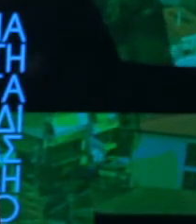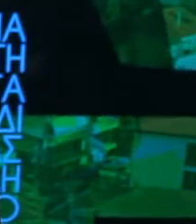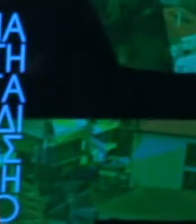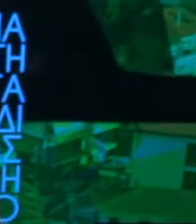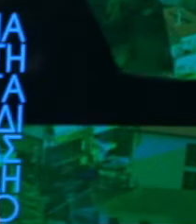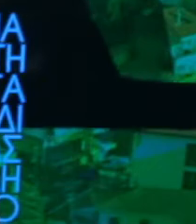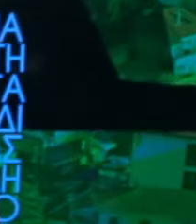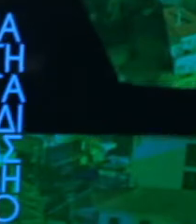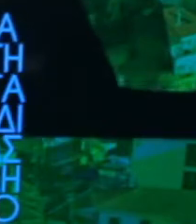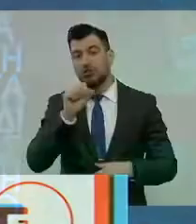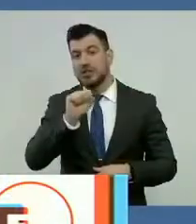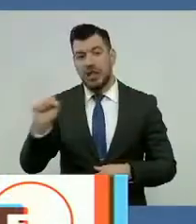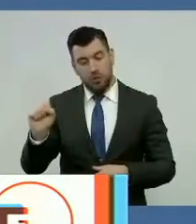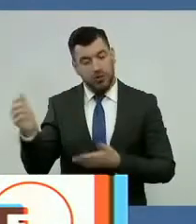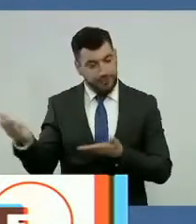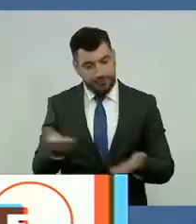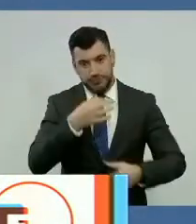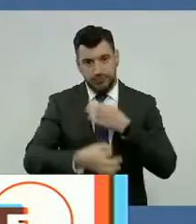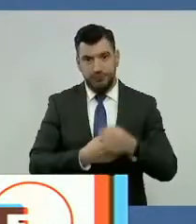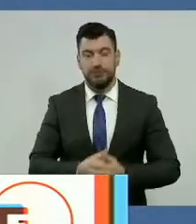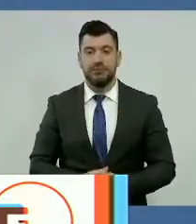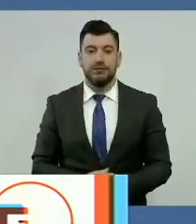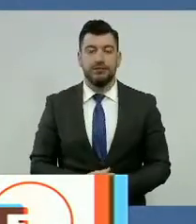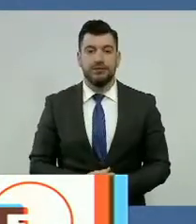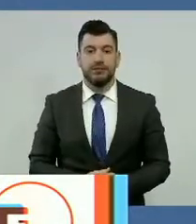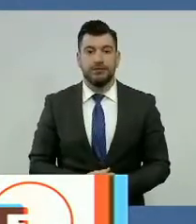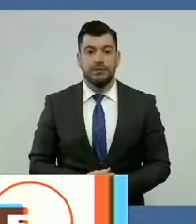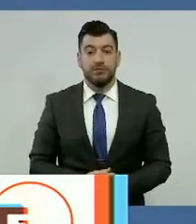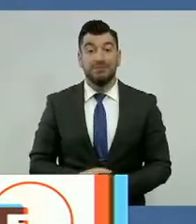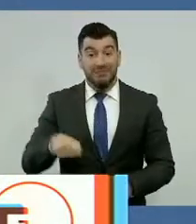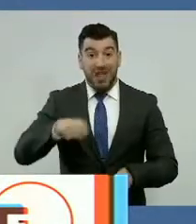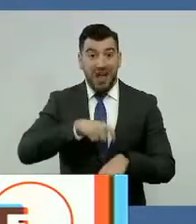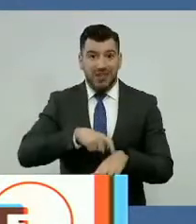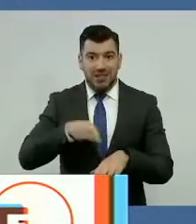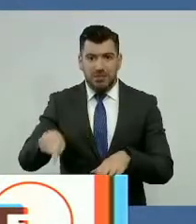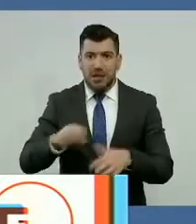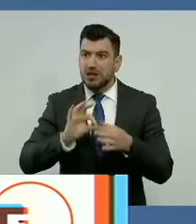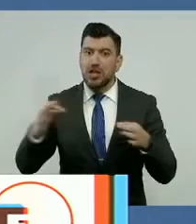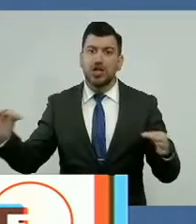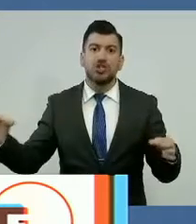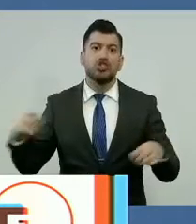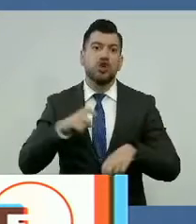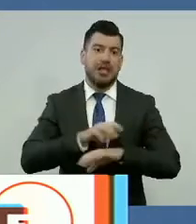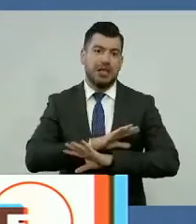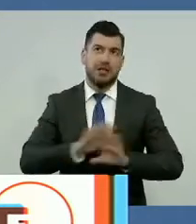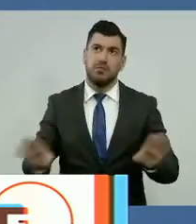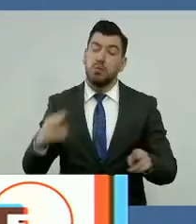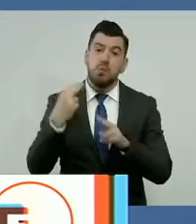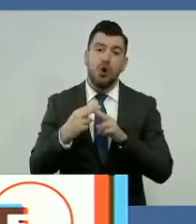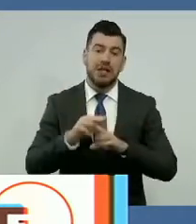δηλώσεις του Πρωθυπουργού. Ζούμε σε μια ιστορική περίοδο. Μια περίοδο με υψηλές